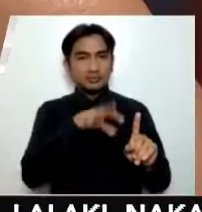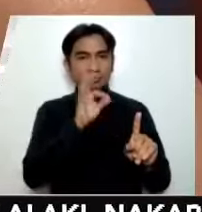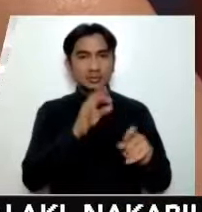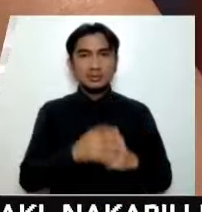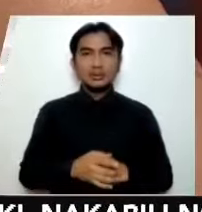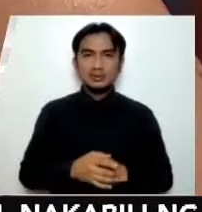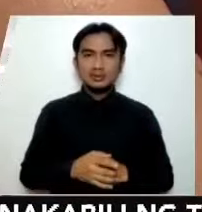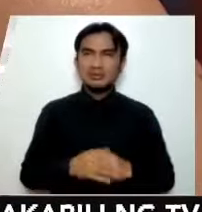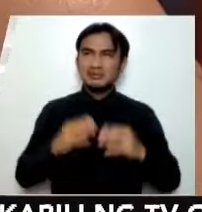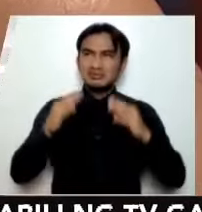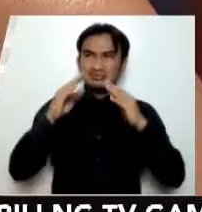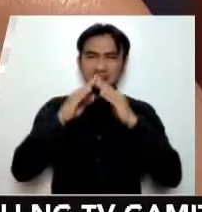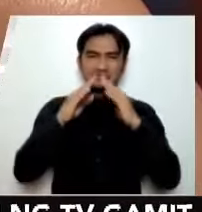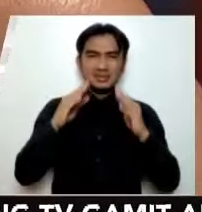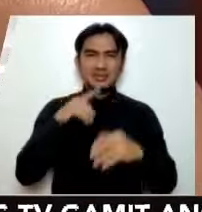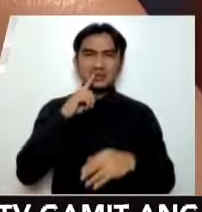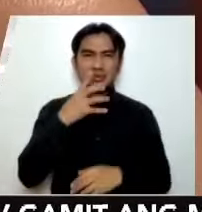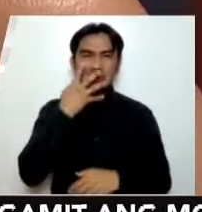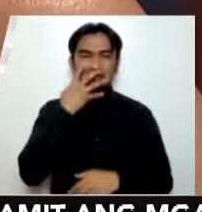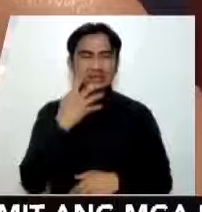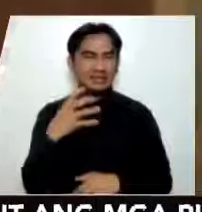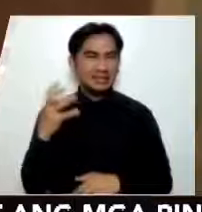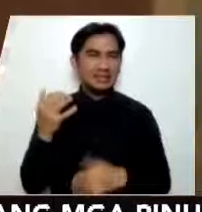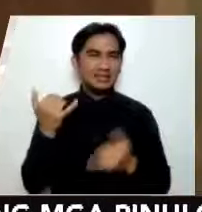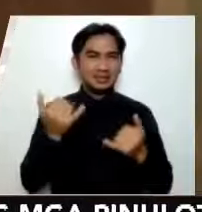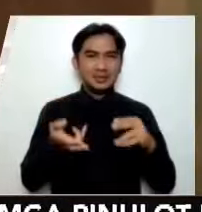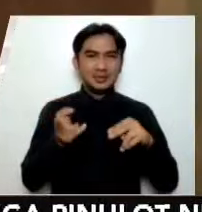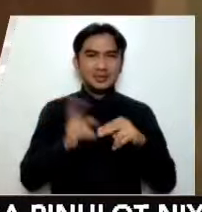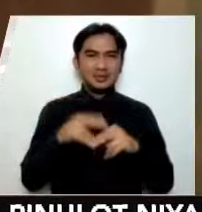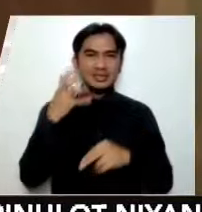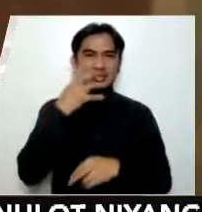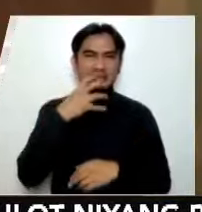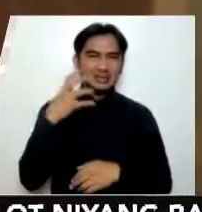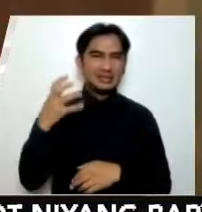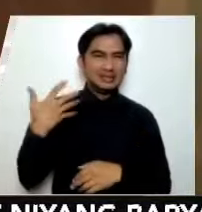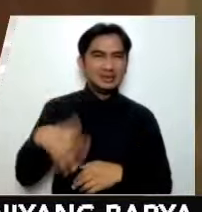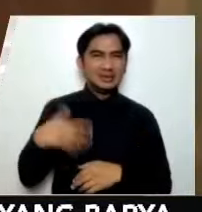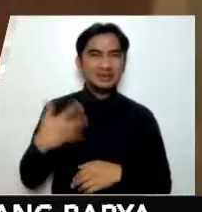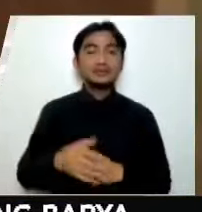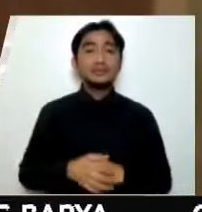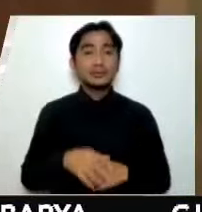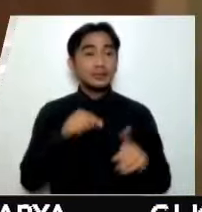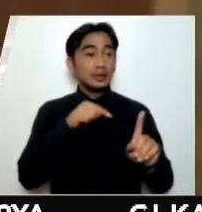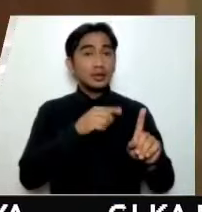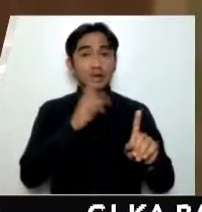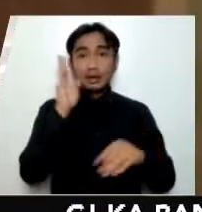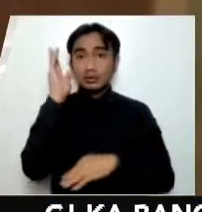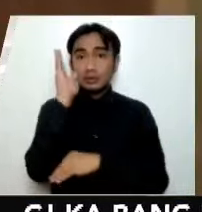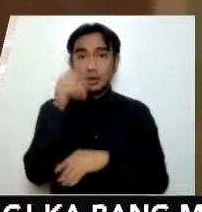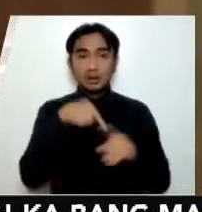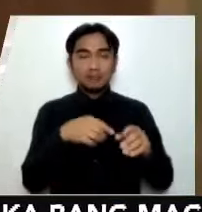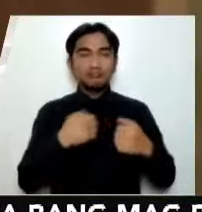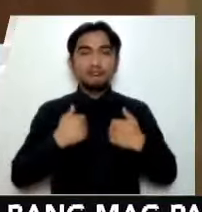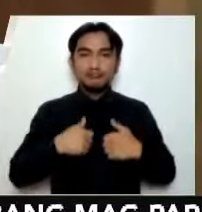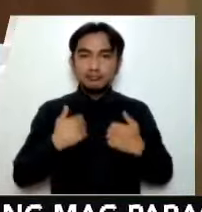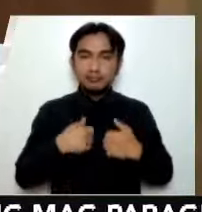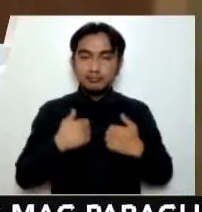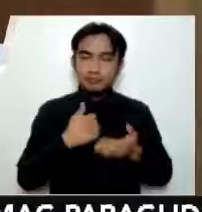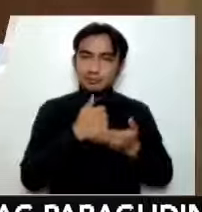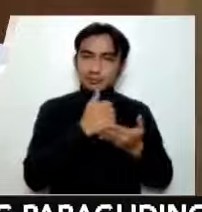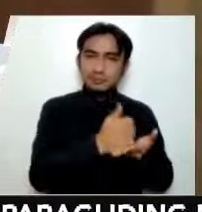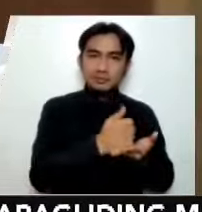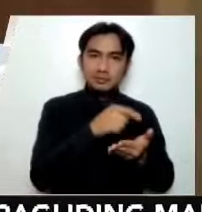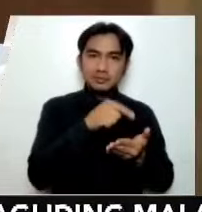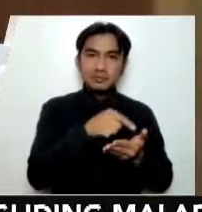mainit ang init ngayon ng panahon sa tanghali pinapaliguan ko na siya pagdating ng tanghali doon ko na siya